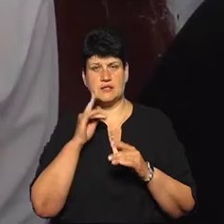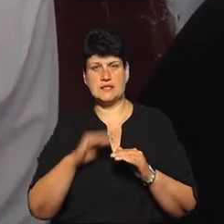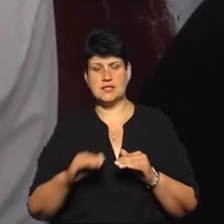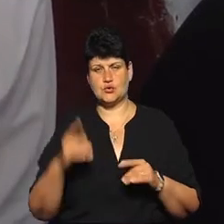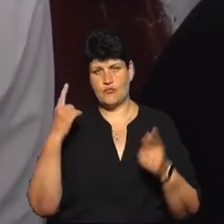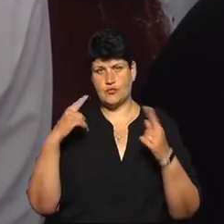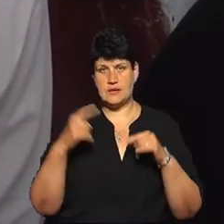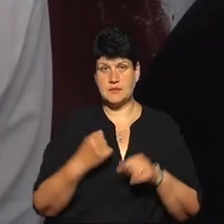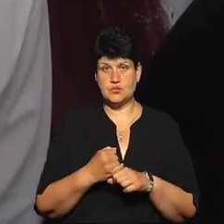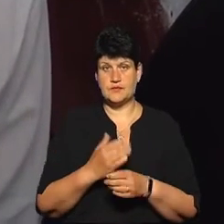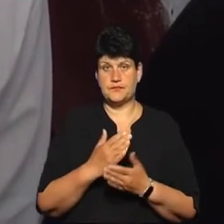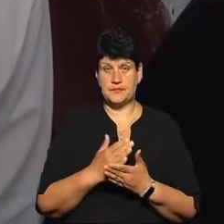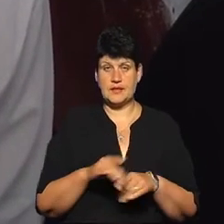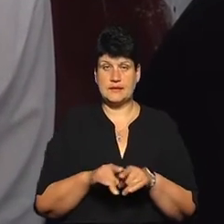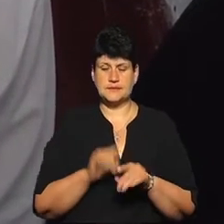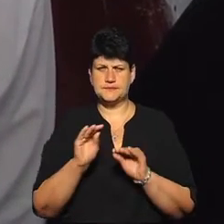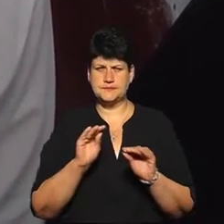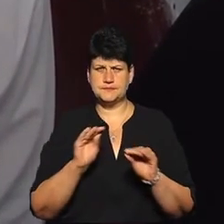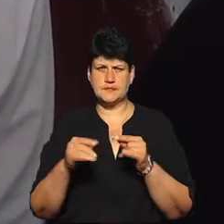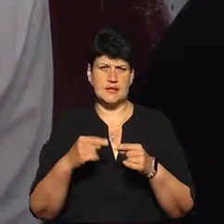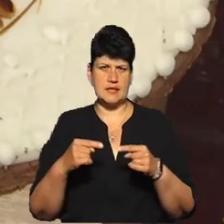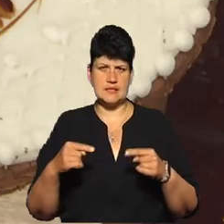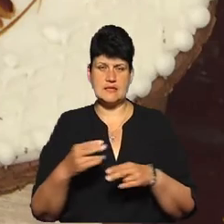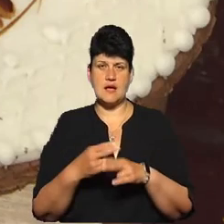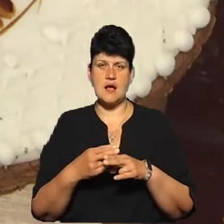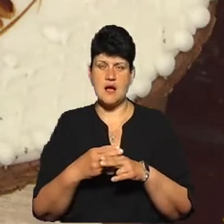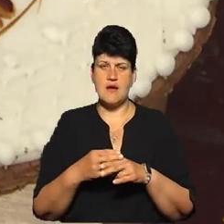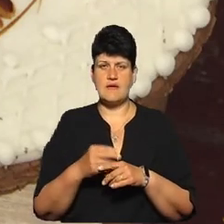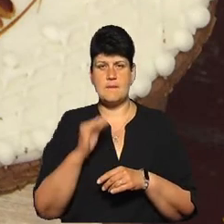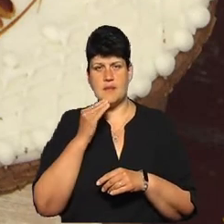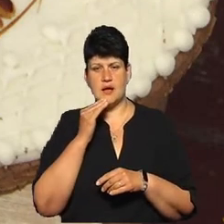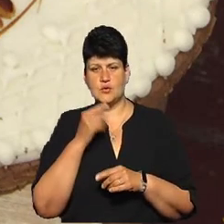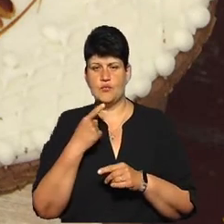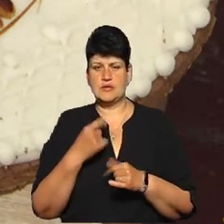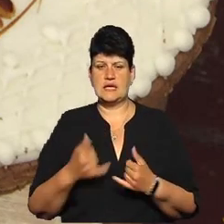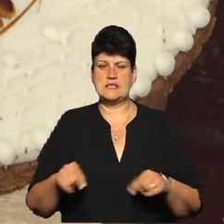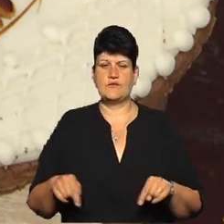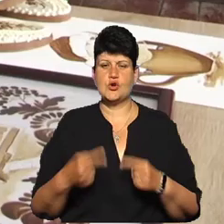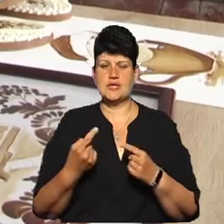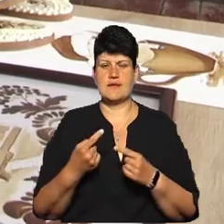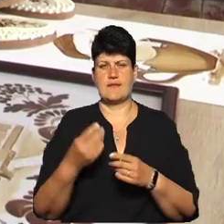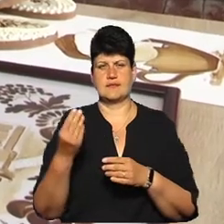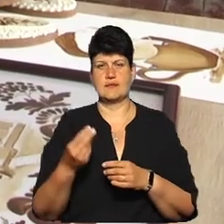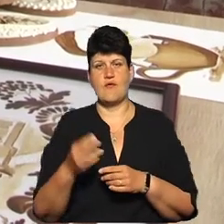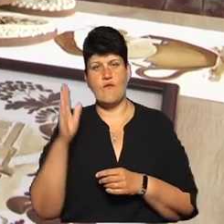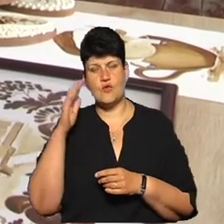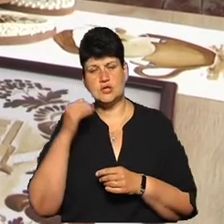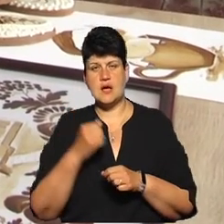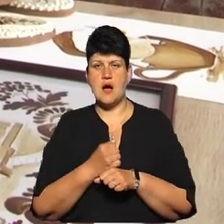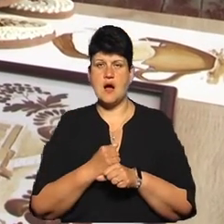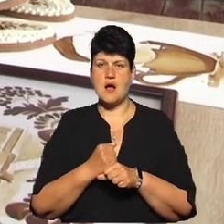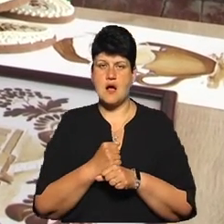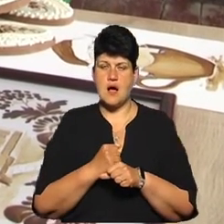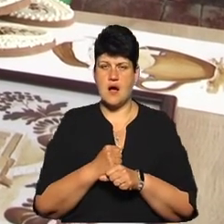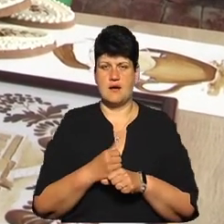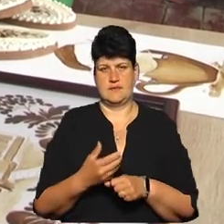працює. Також дівчина декорує різними відтінками кави печиво. Каже, для створення картини потрібні вода, кава та натхнення. Ми